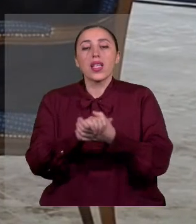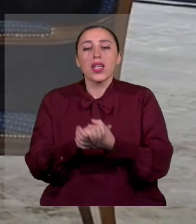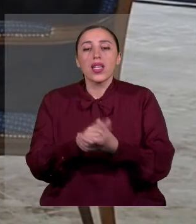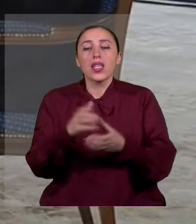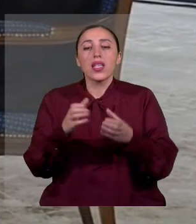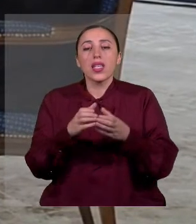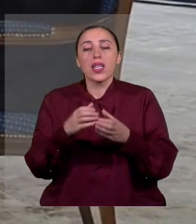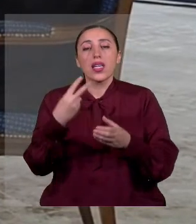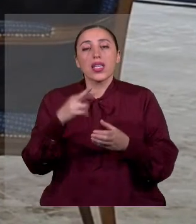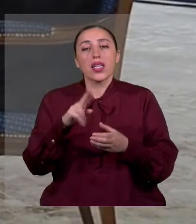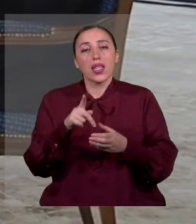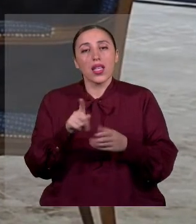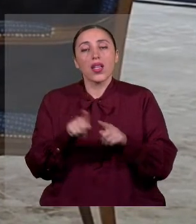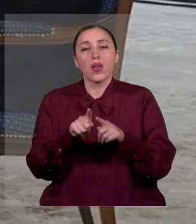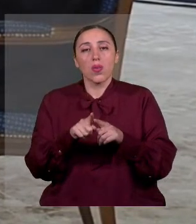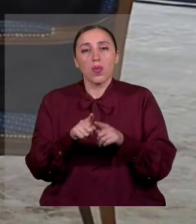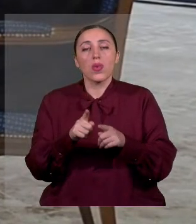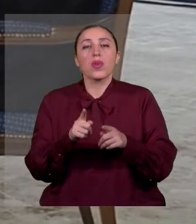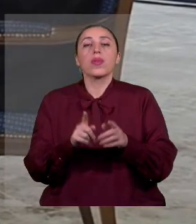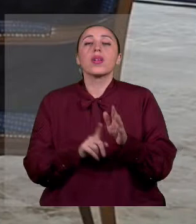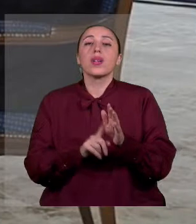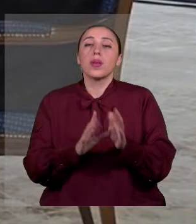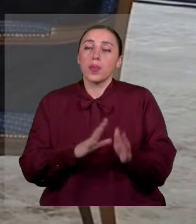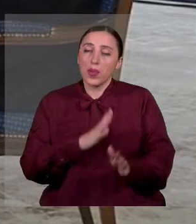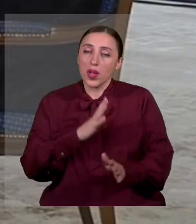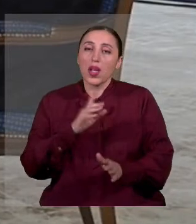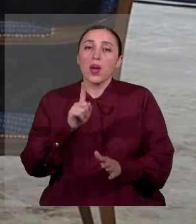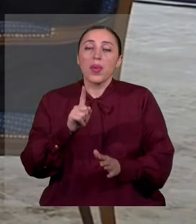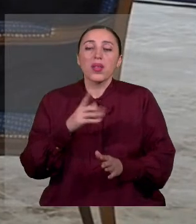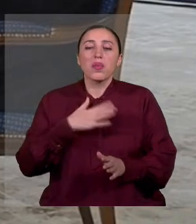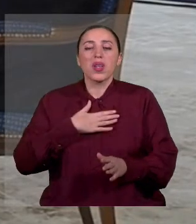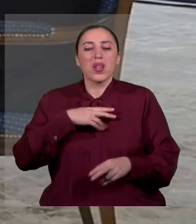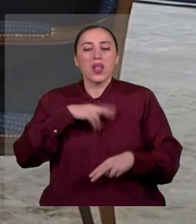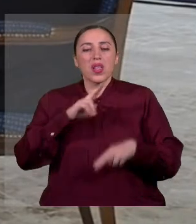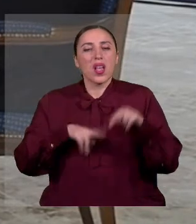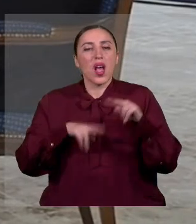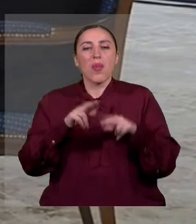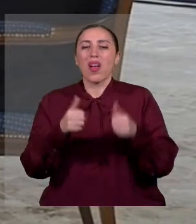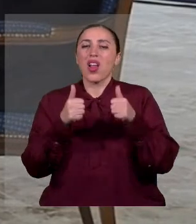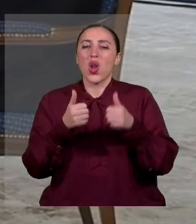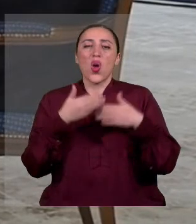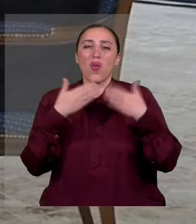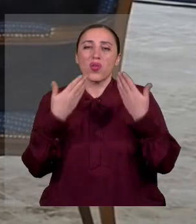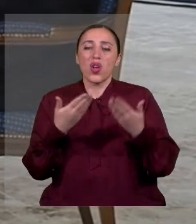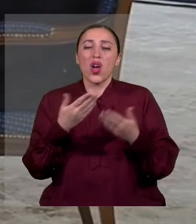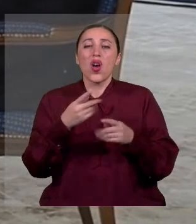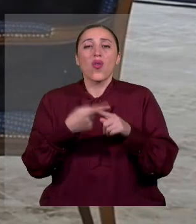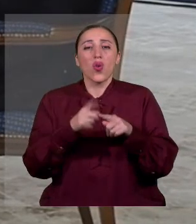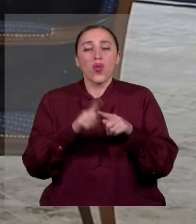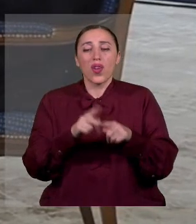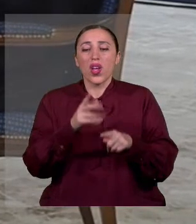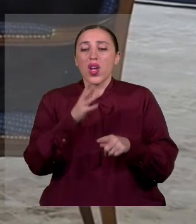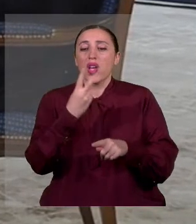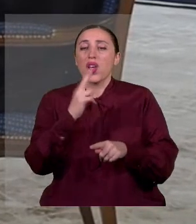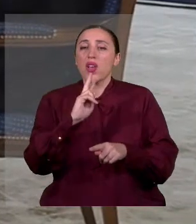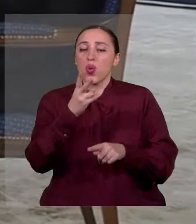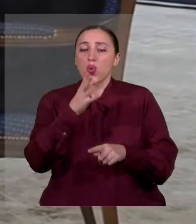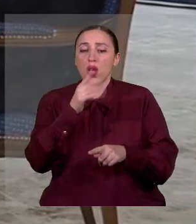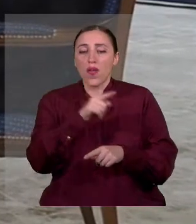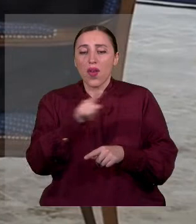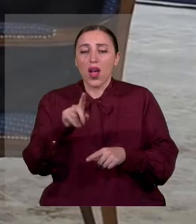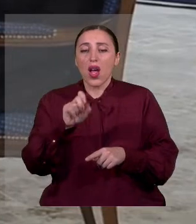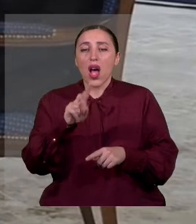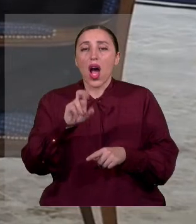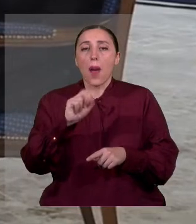20-ամյակը։ Չնայած հոբելյաններին, մեր տրամադրությունը ցավոք բոլորովին էլ հոբելյանական չէ։ Վերջին երկու տարիների ընթացքում ՀԱՊԿ անդամ